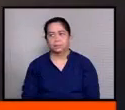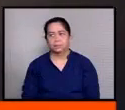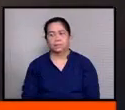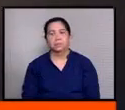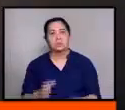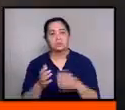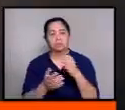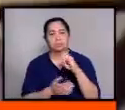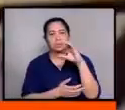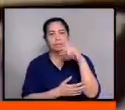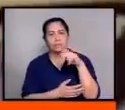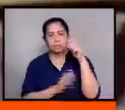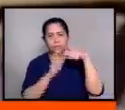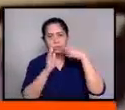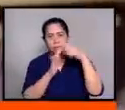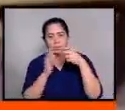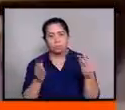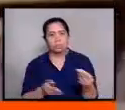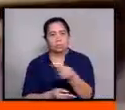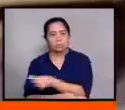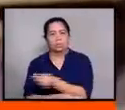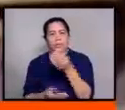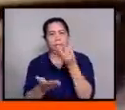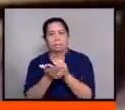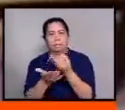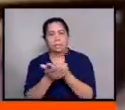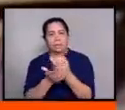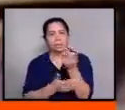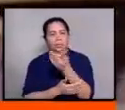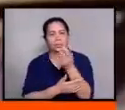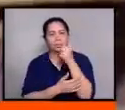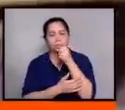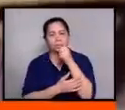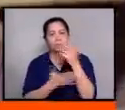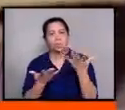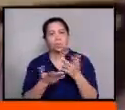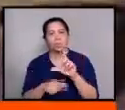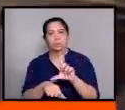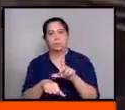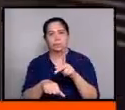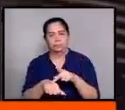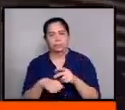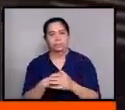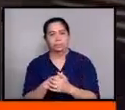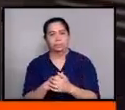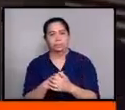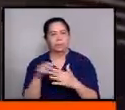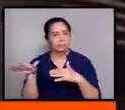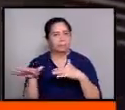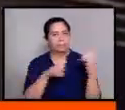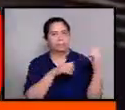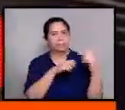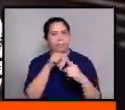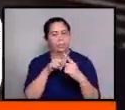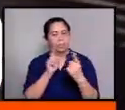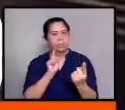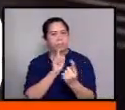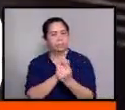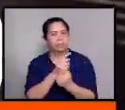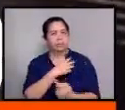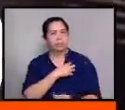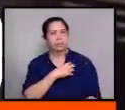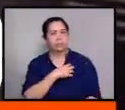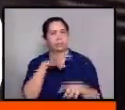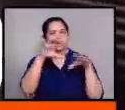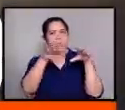Nakuha na ng cellphone video ang pag-aabutan ng pera ng dalawang babae sa Las Piñas. Paalis na sila nang lapitan ng mga pulis